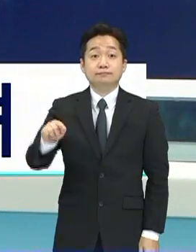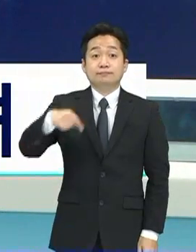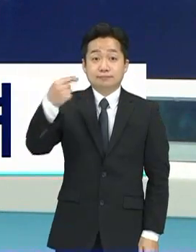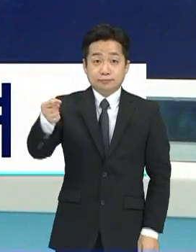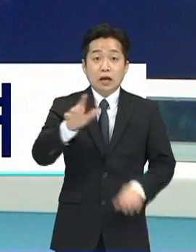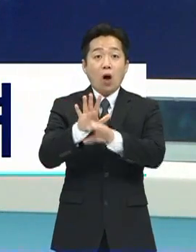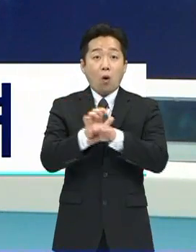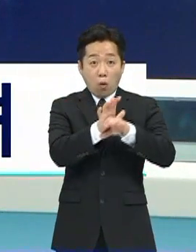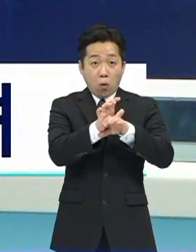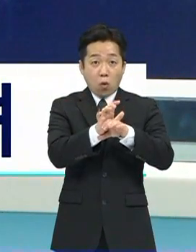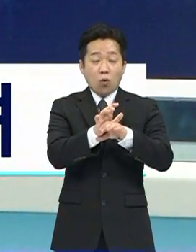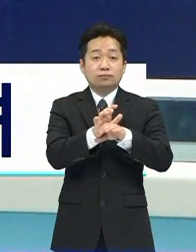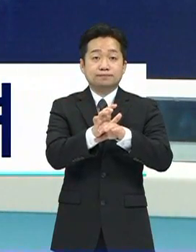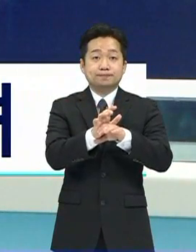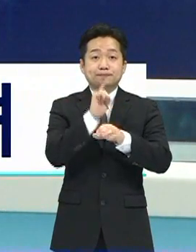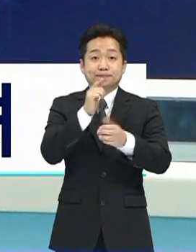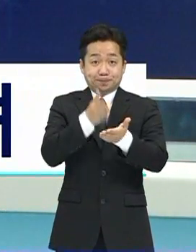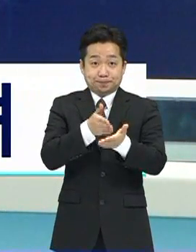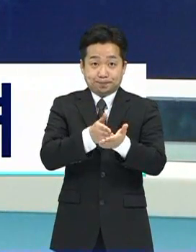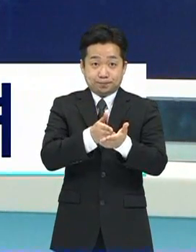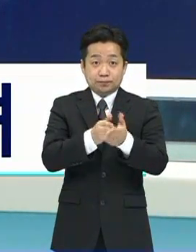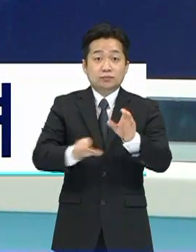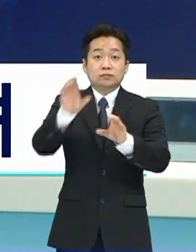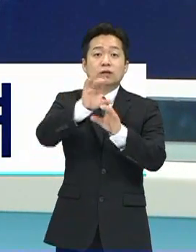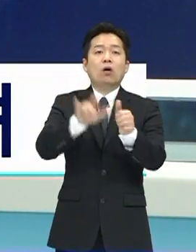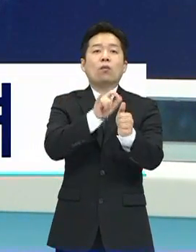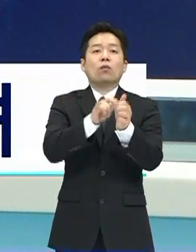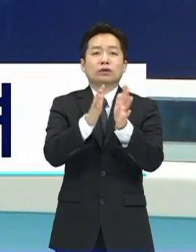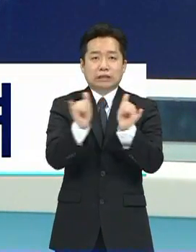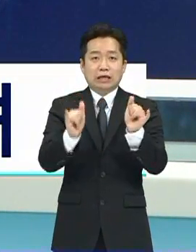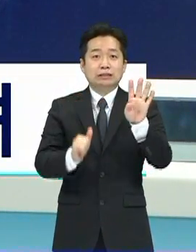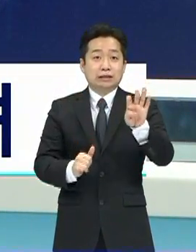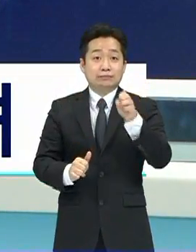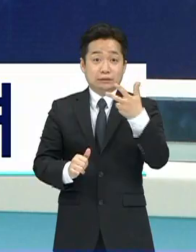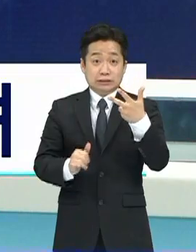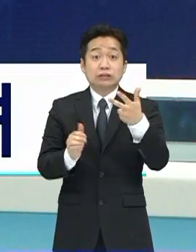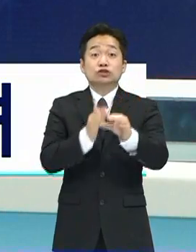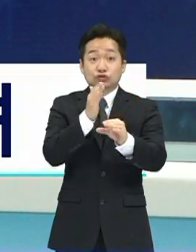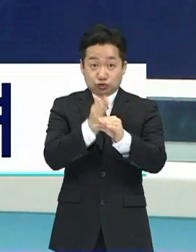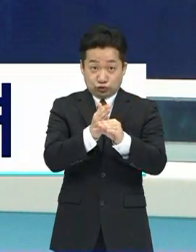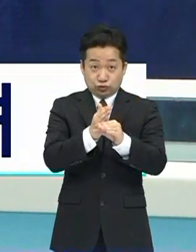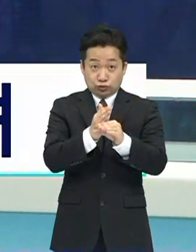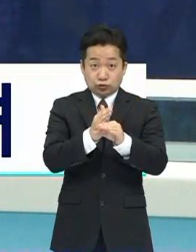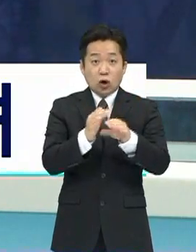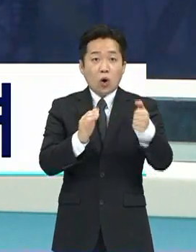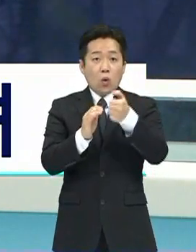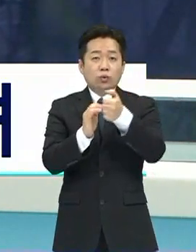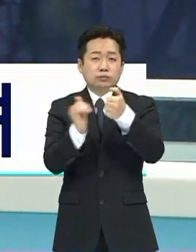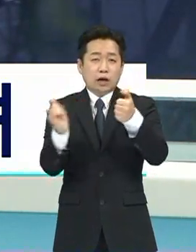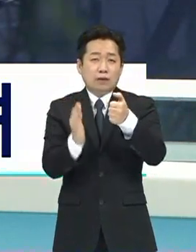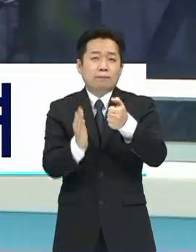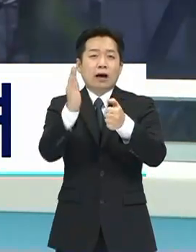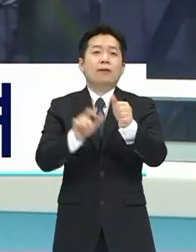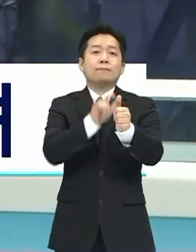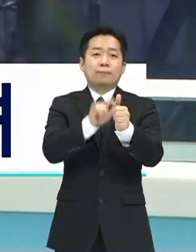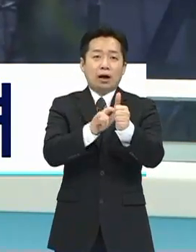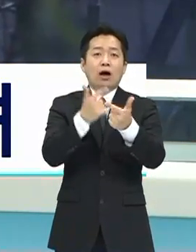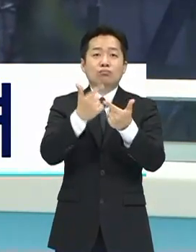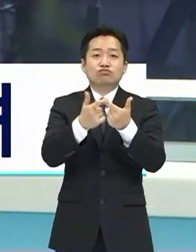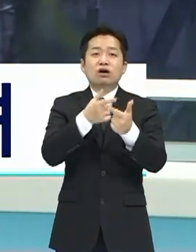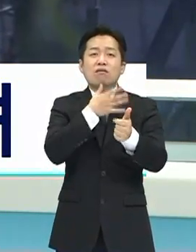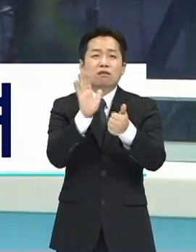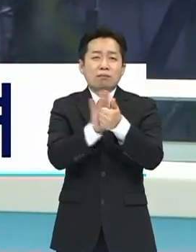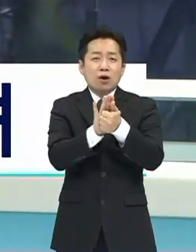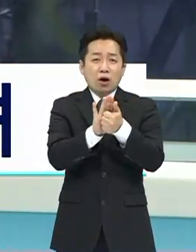다음은 코로나19 속보 살펴보겠습니다. 추가 확진자가 47명 나온 가운데 50명 넘게 확진된 부산